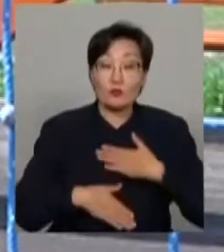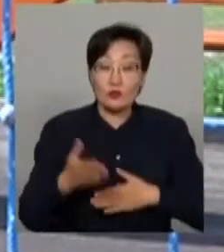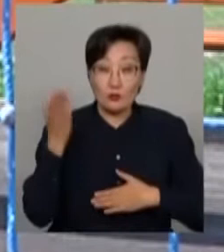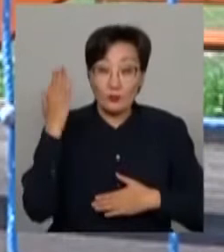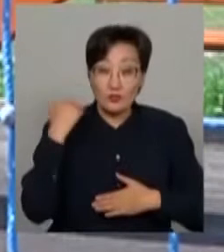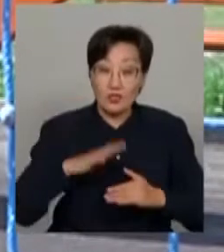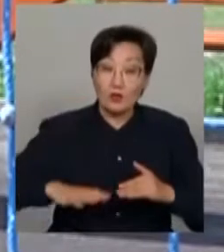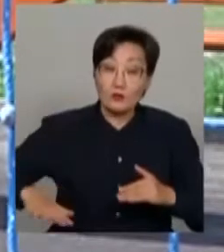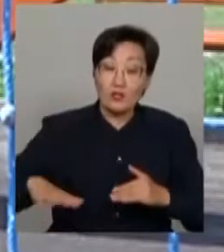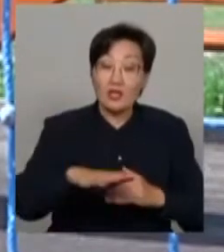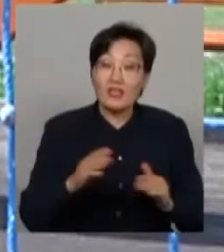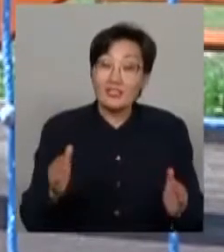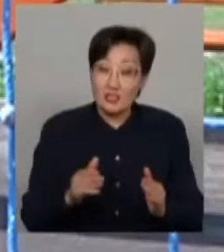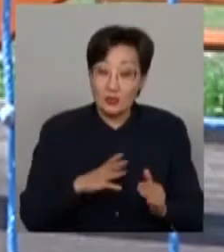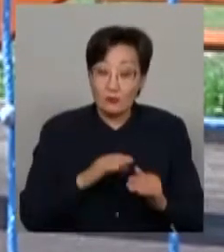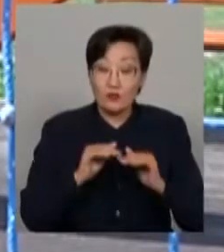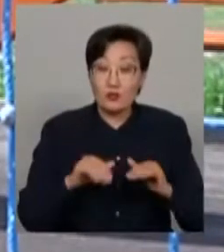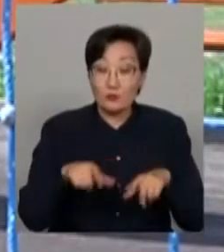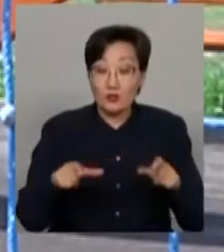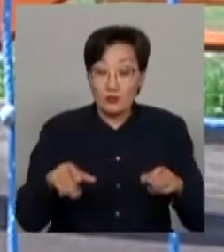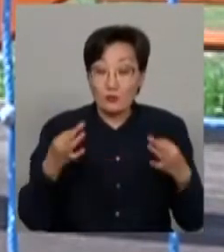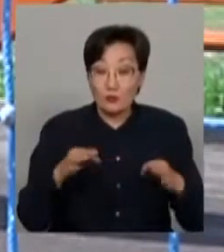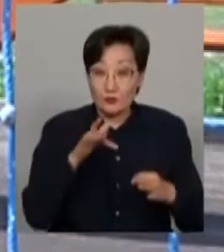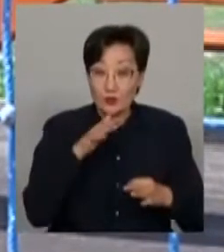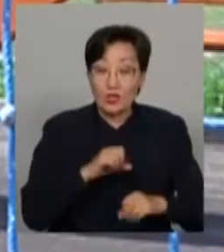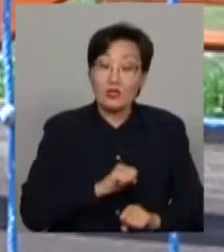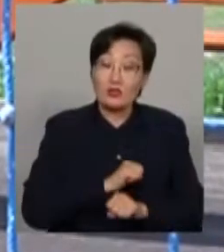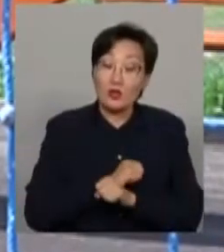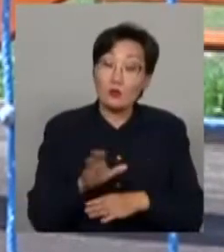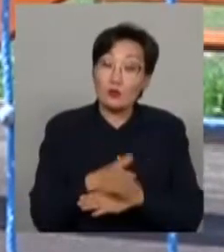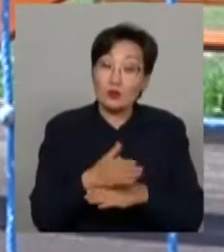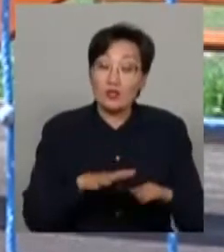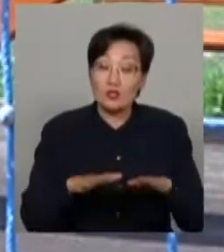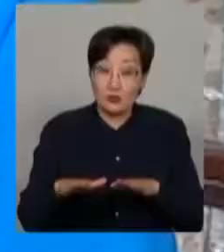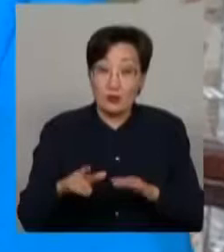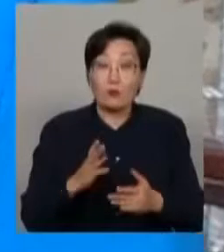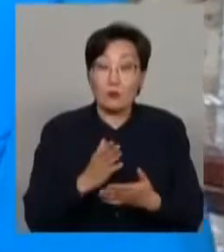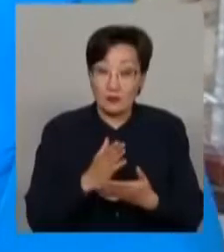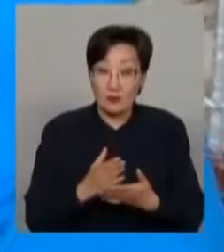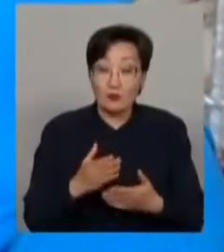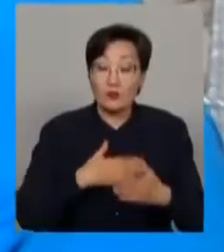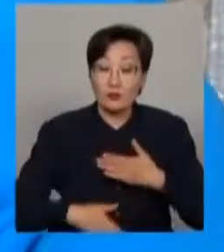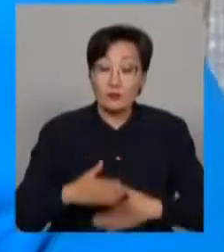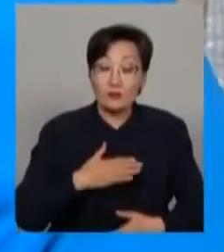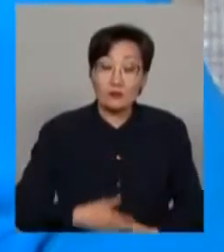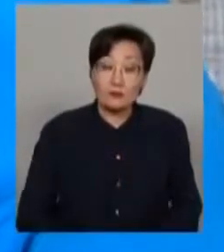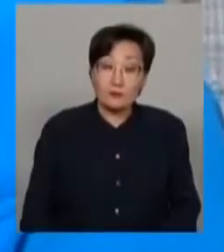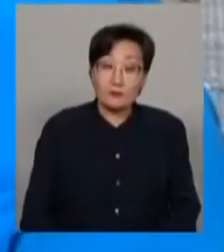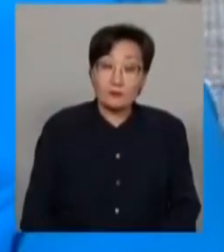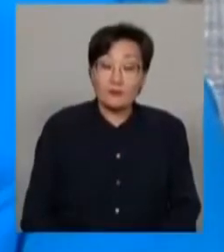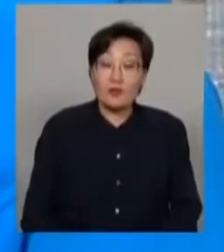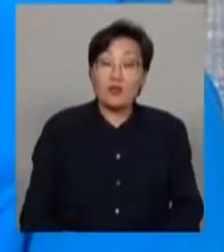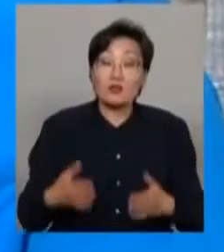Бұрынғысы аумағы бойынша кішкентай еді. Тұрғындардың бос уақытта демалатын, қыдыратын жер болғаны жақсы ғой. Парк очень, конечно,